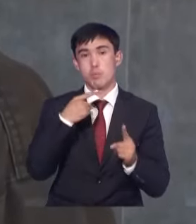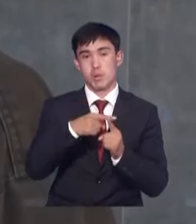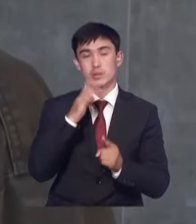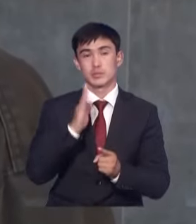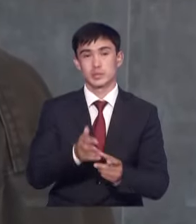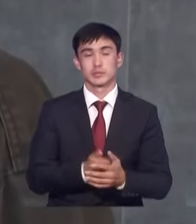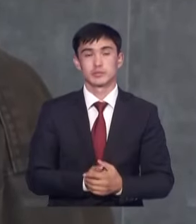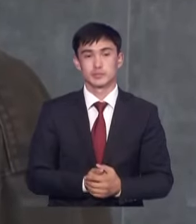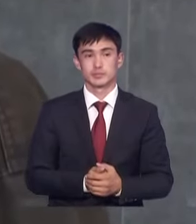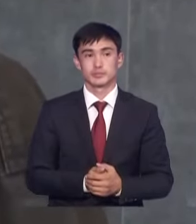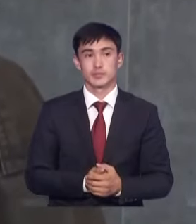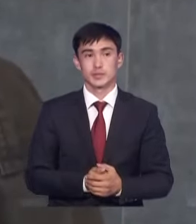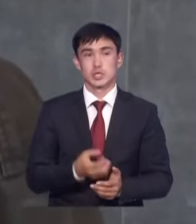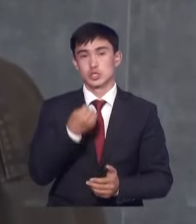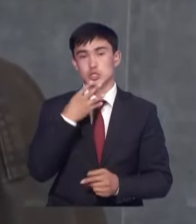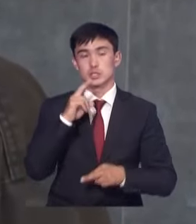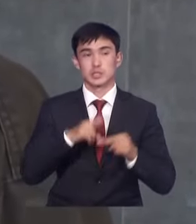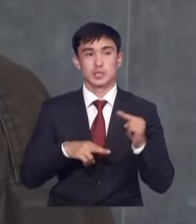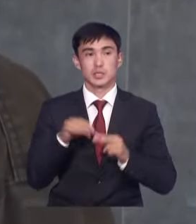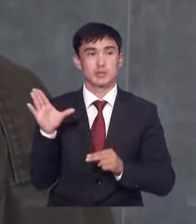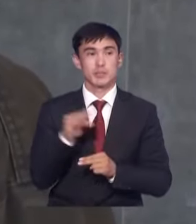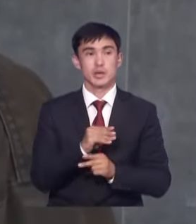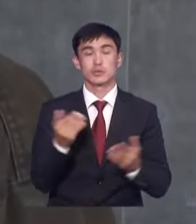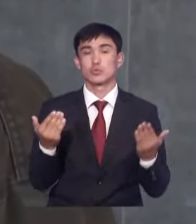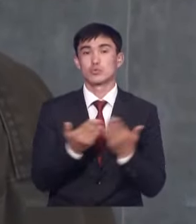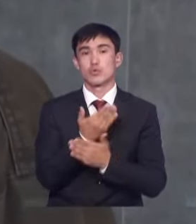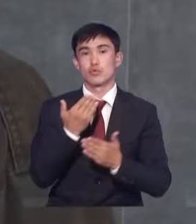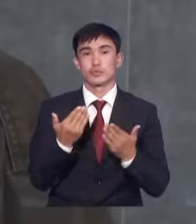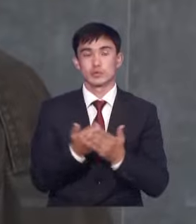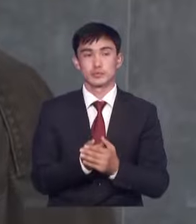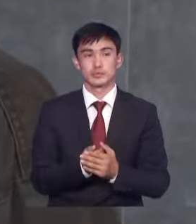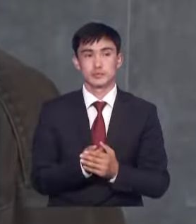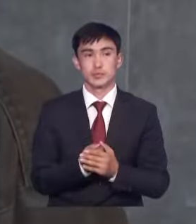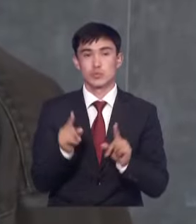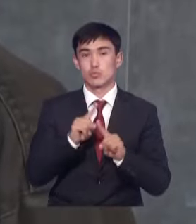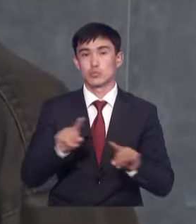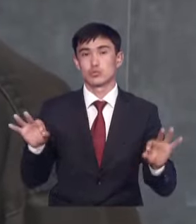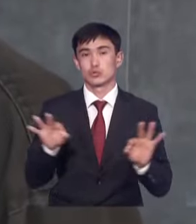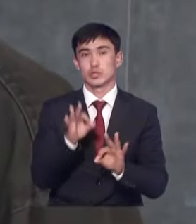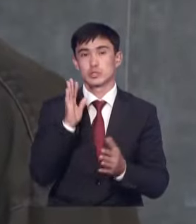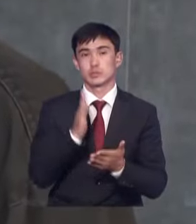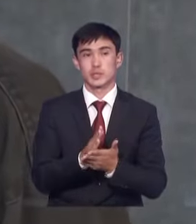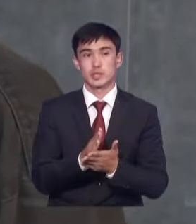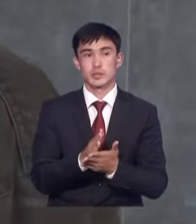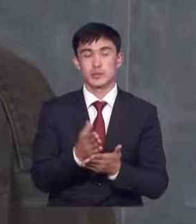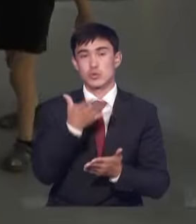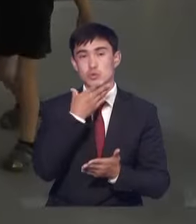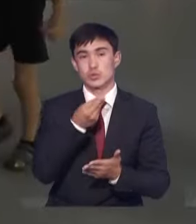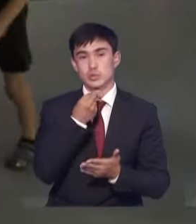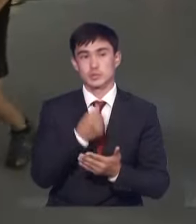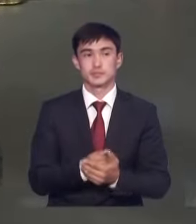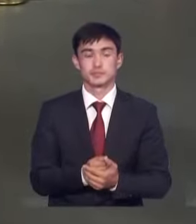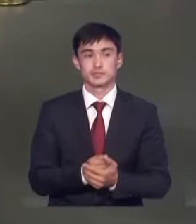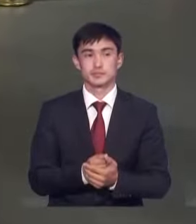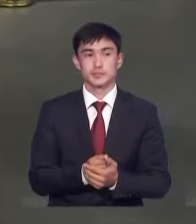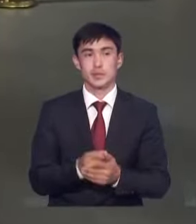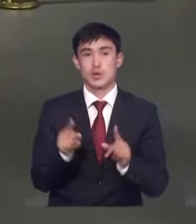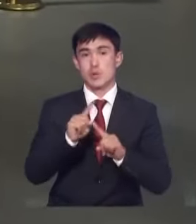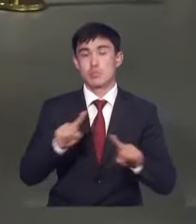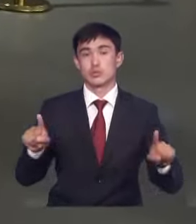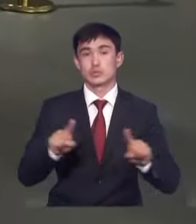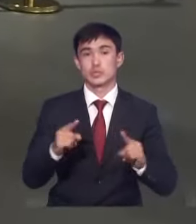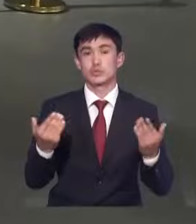жатыр. Жақсы салынған, бәрі заманауи екен, музыкасы бар, бәрі көрнекті деп. Музей заман